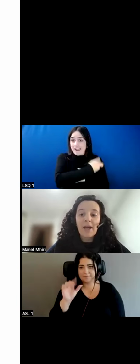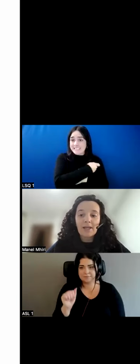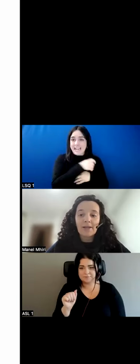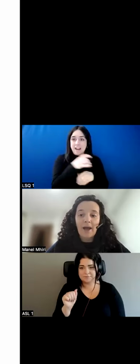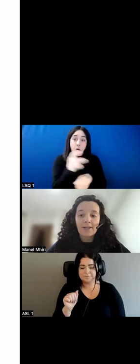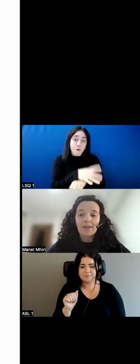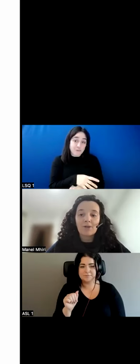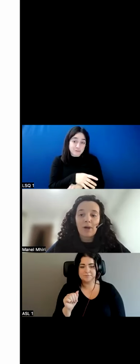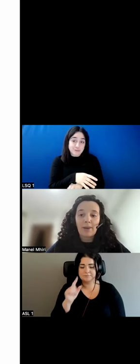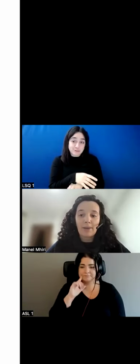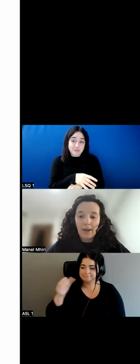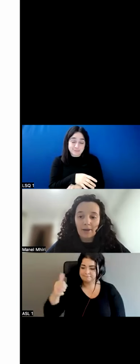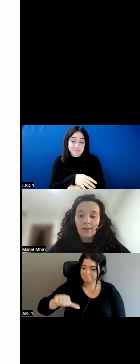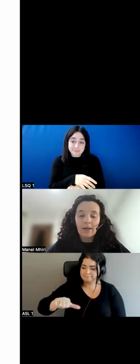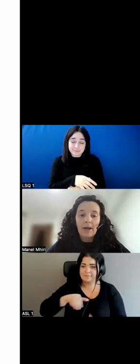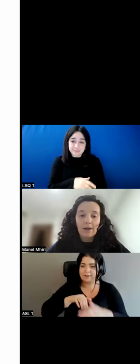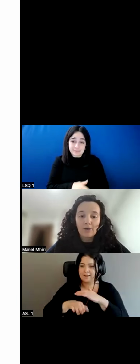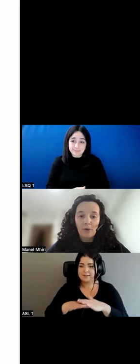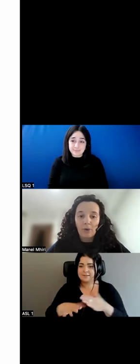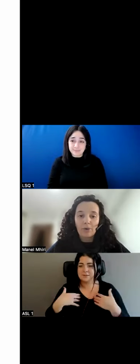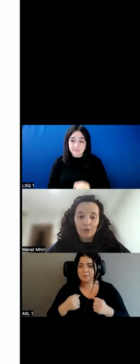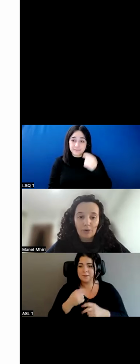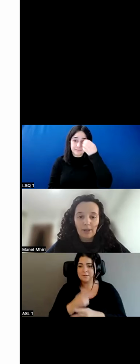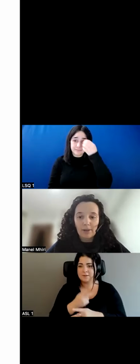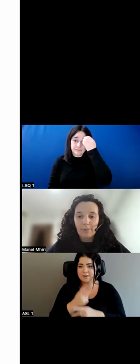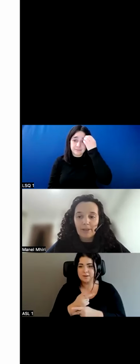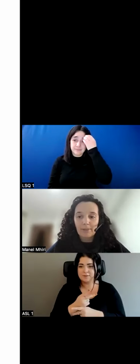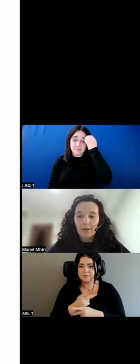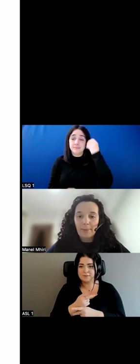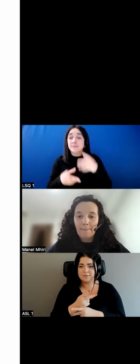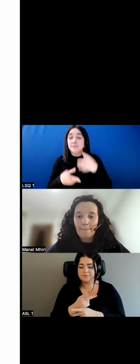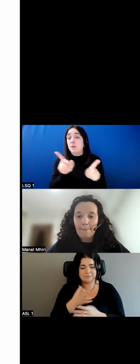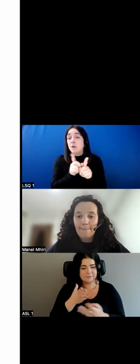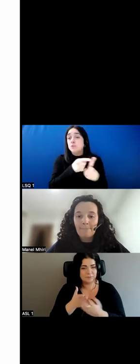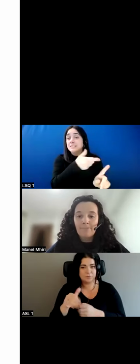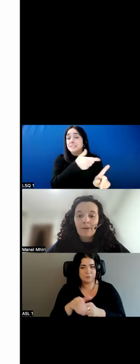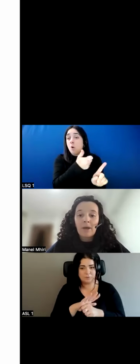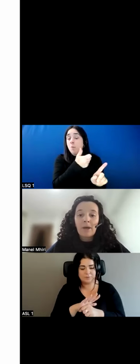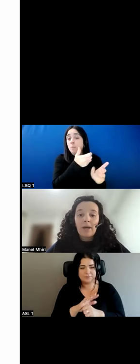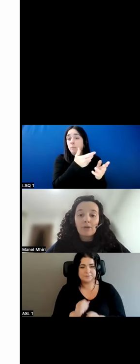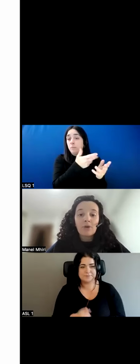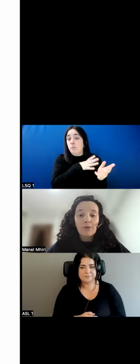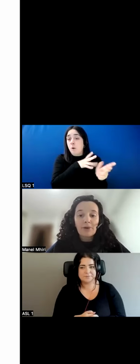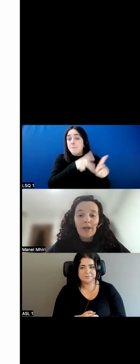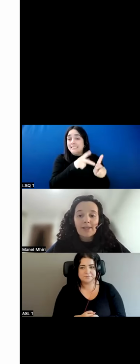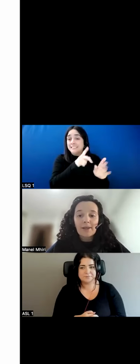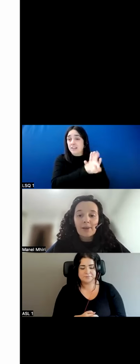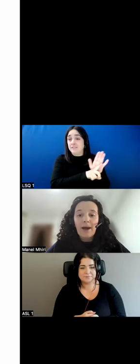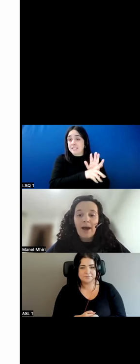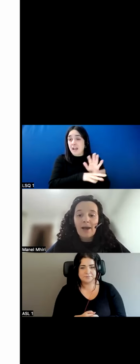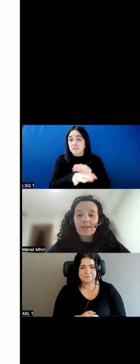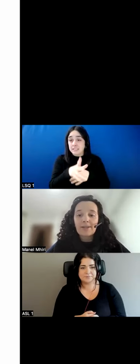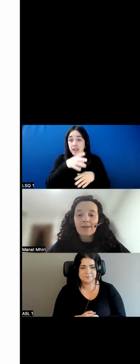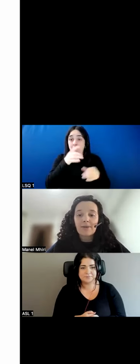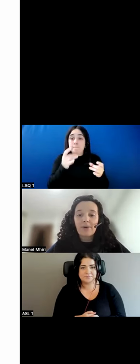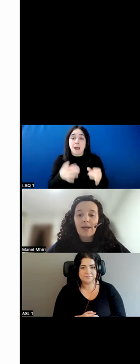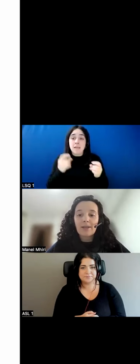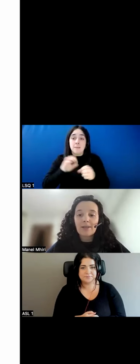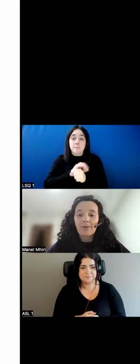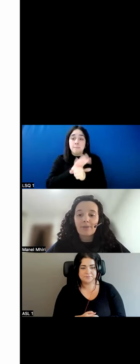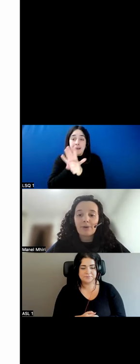ayant des déficiences intellectuelles se voir refuser les soins de santé complètement